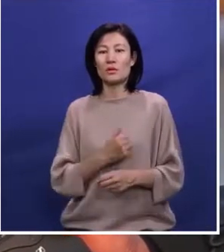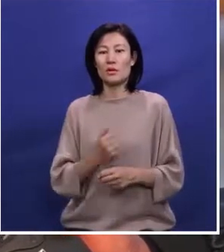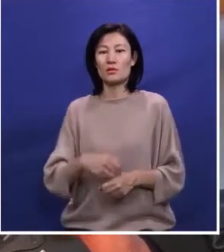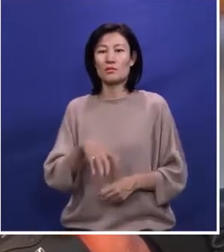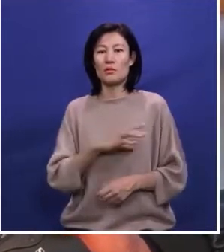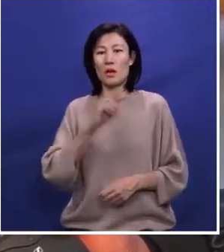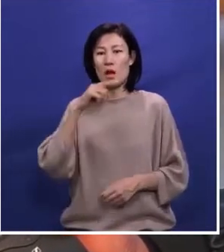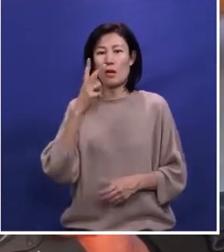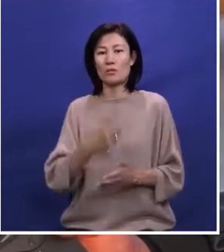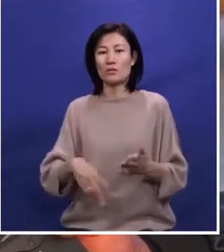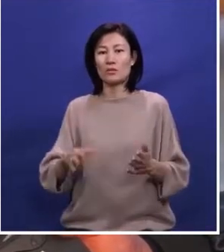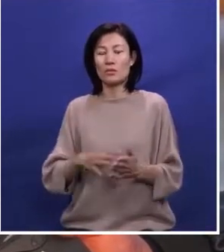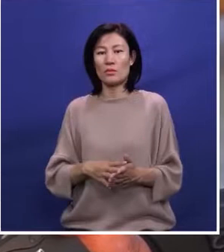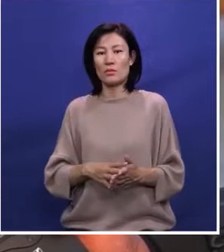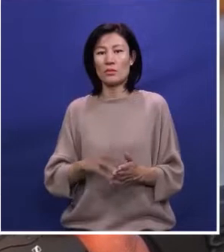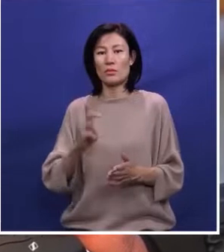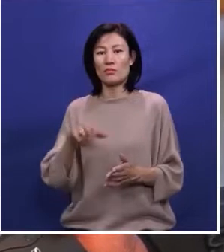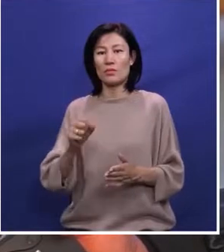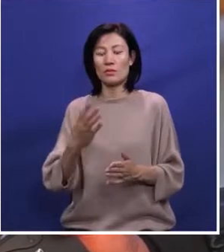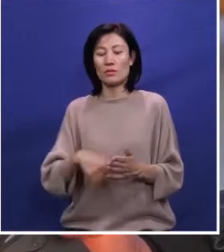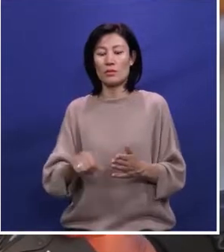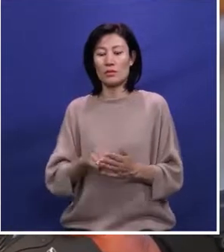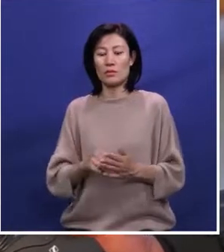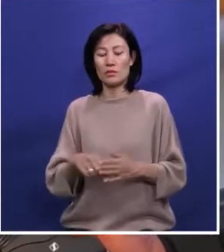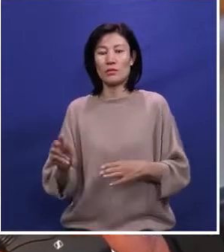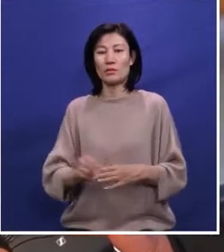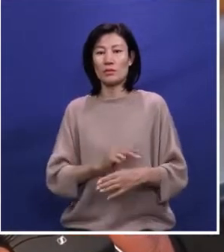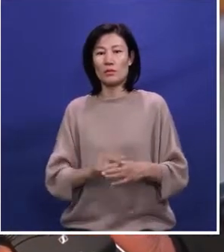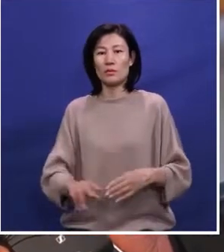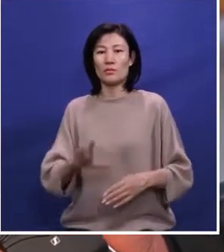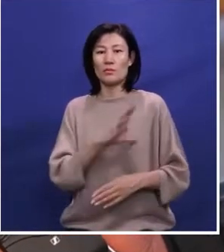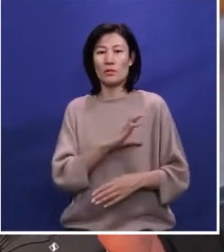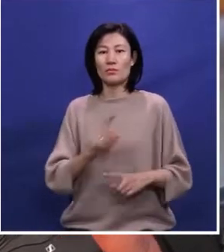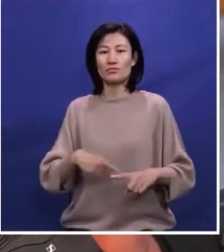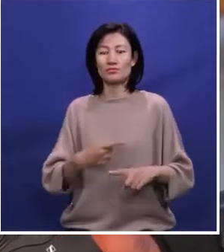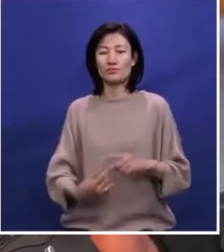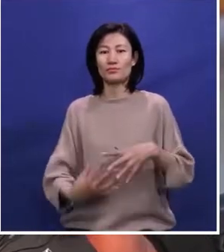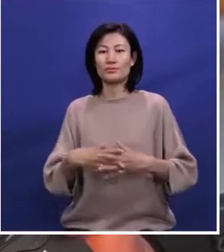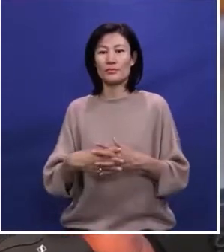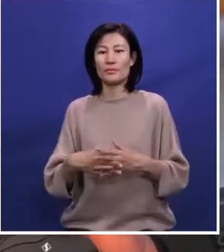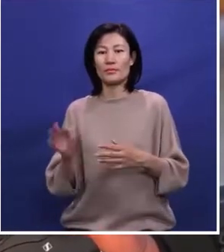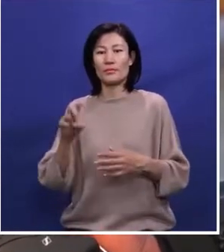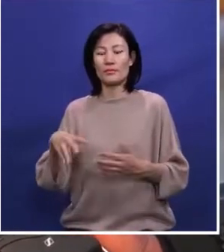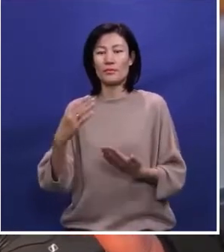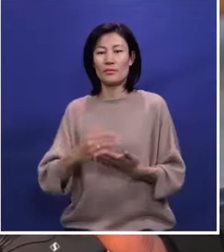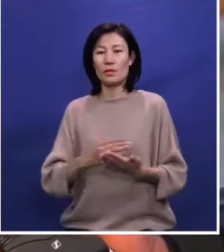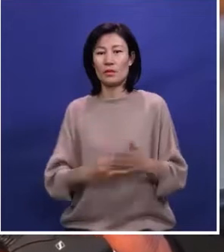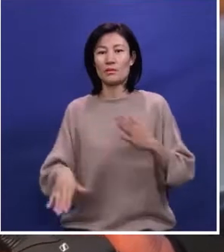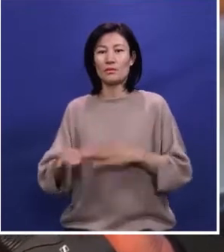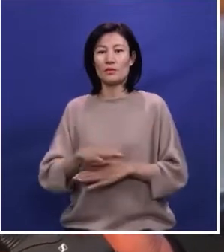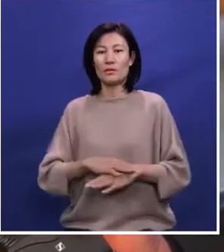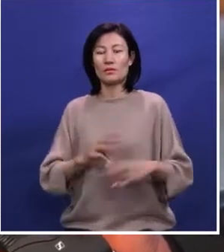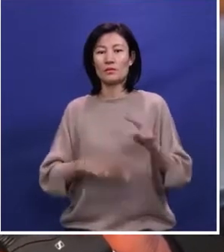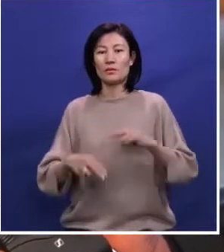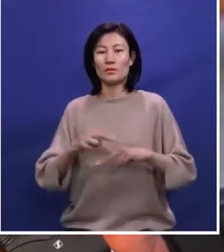ішінде былай айтқанда 34 нысан кіріп отыр, 56 шақырым жөнделіп отыр. Ол мына ауыл ел бесігі бағдарламасының нәтижесінде